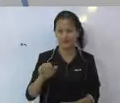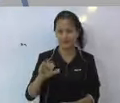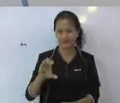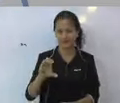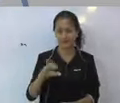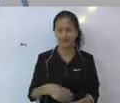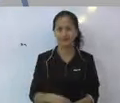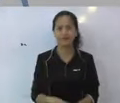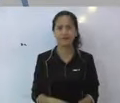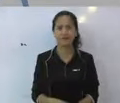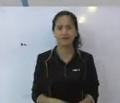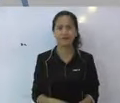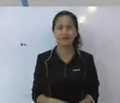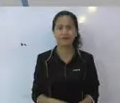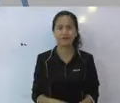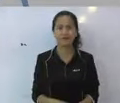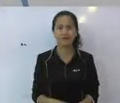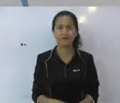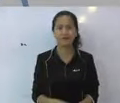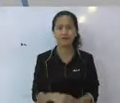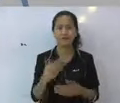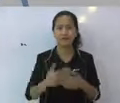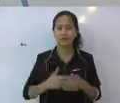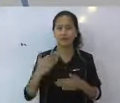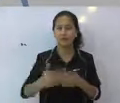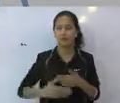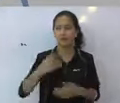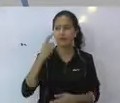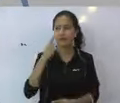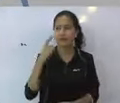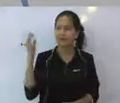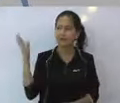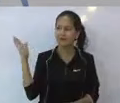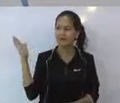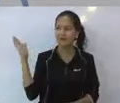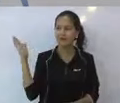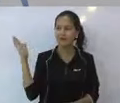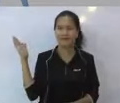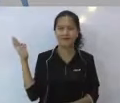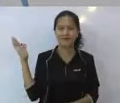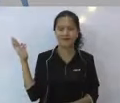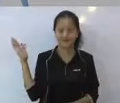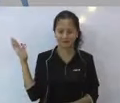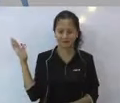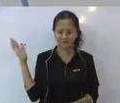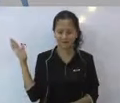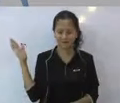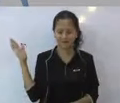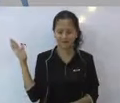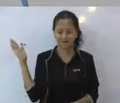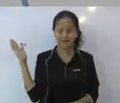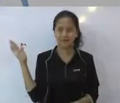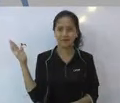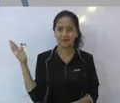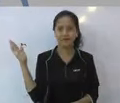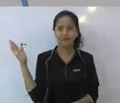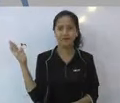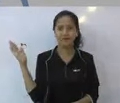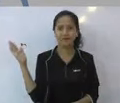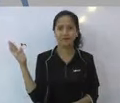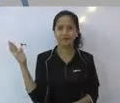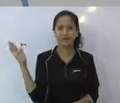Ayan. Ito pa, flexitarian. Aba, parang bago tong diet. Flexitarian. Ano ba yung flexitarian diet na